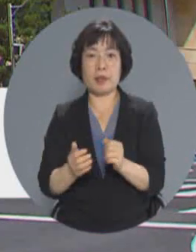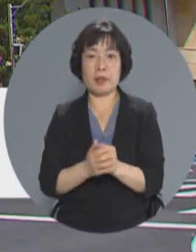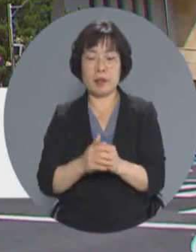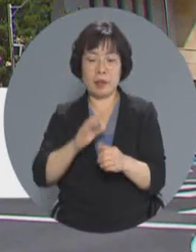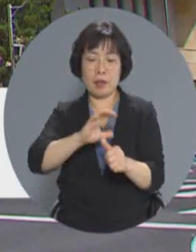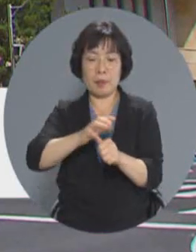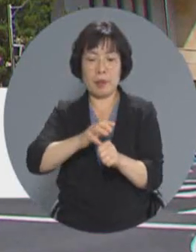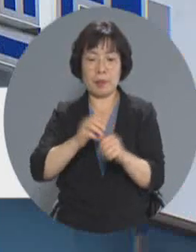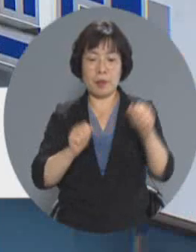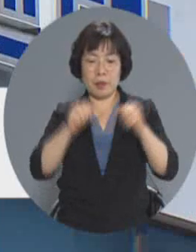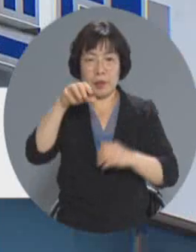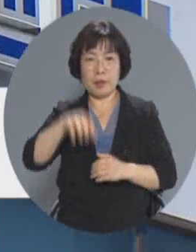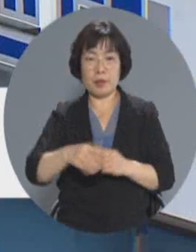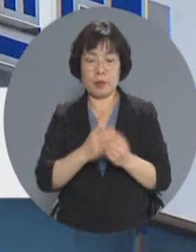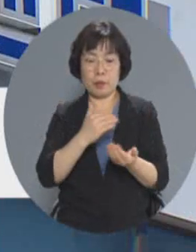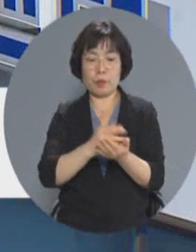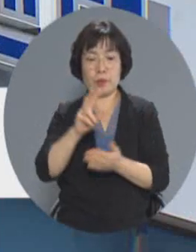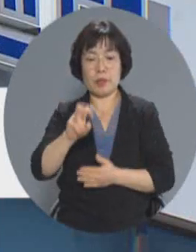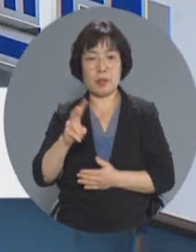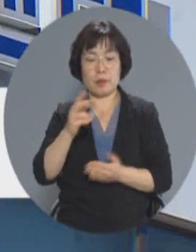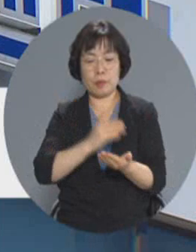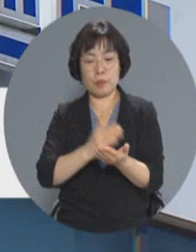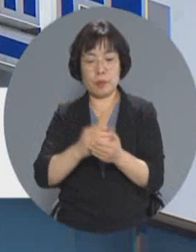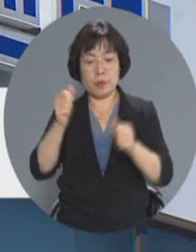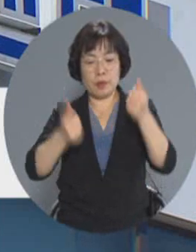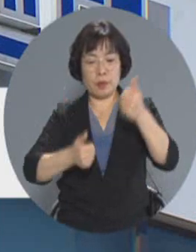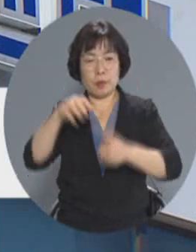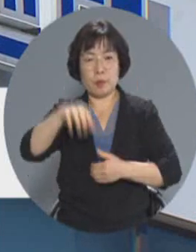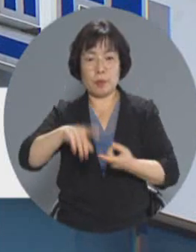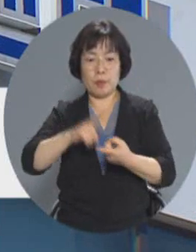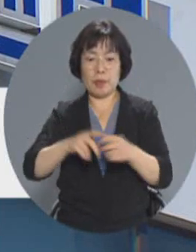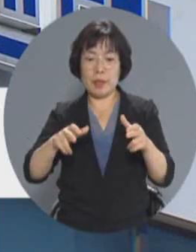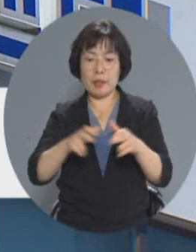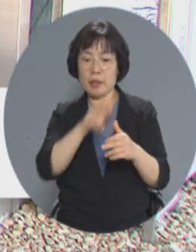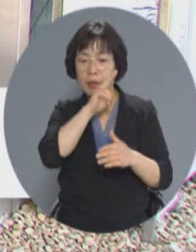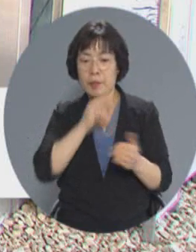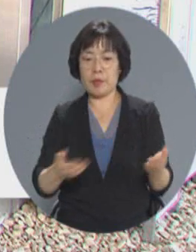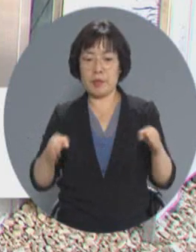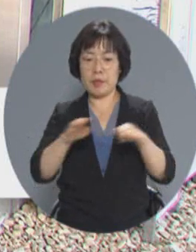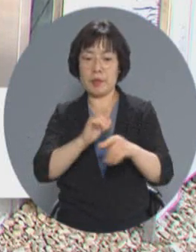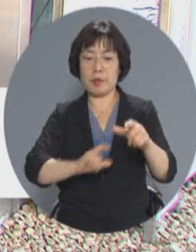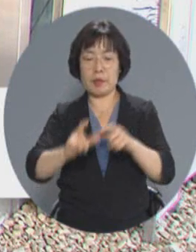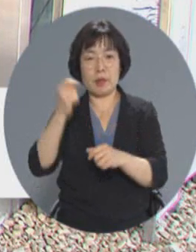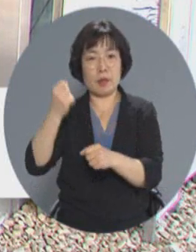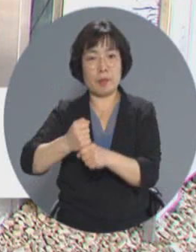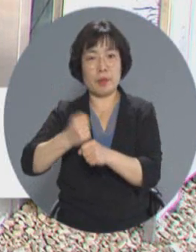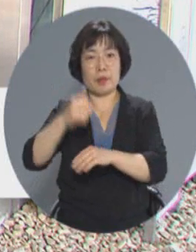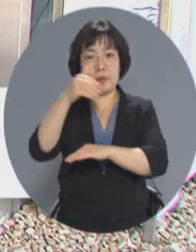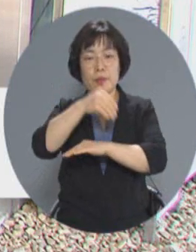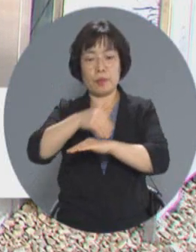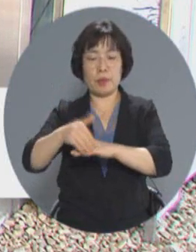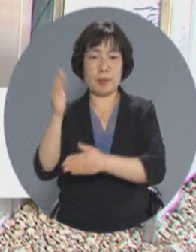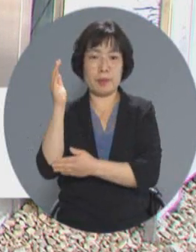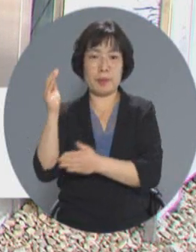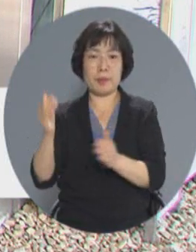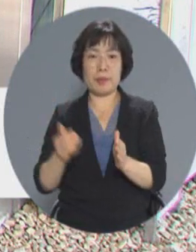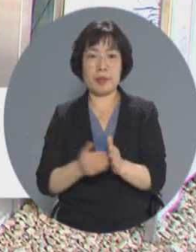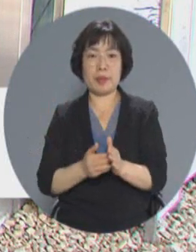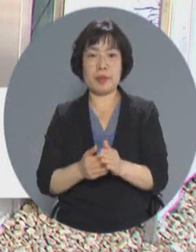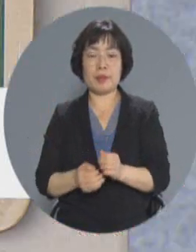팔마 주 경기장 등 22개의 종목별 경기장에 장애인 편의시설을 추가 설치할 예정이라고